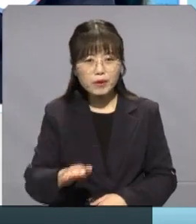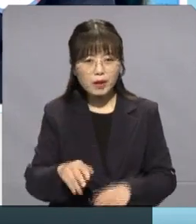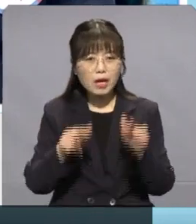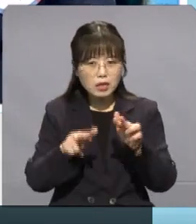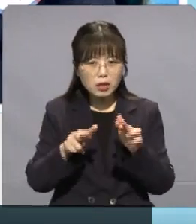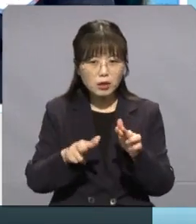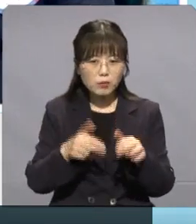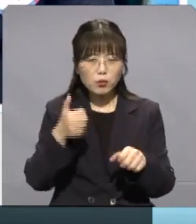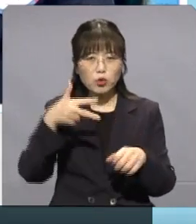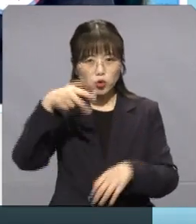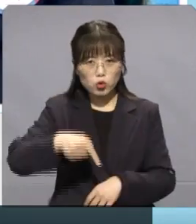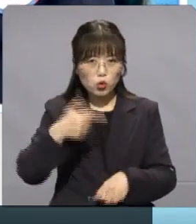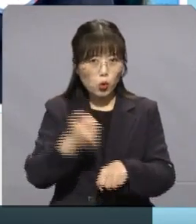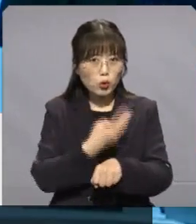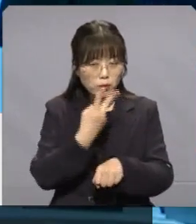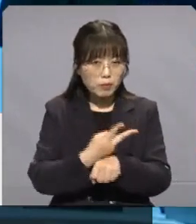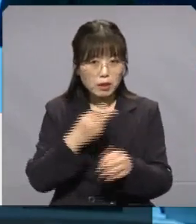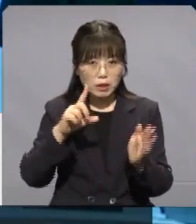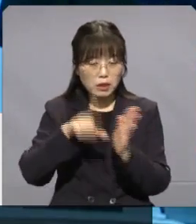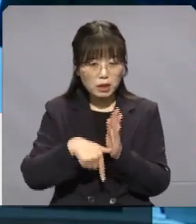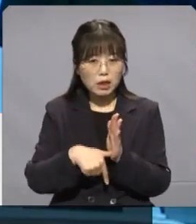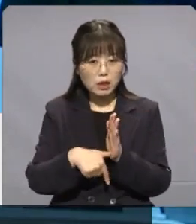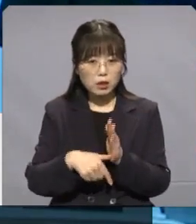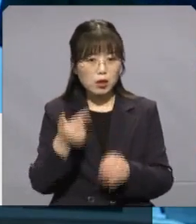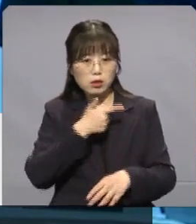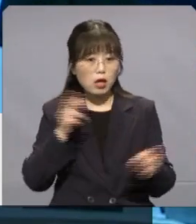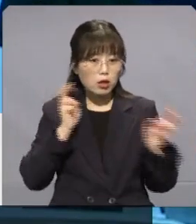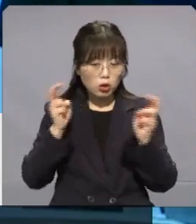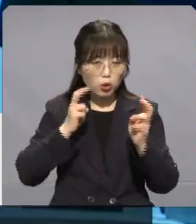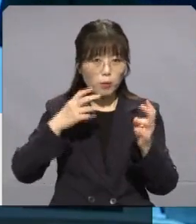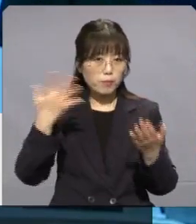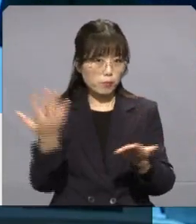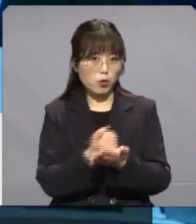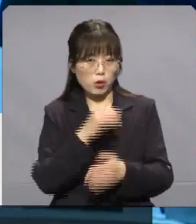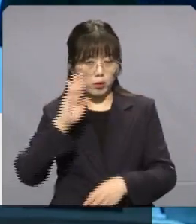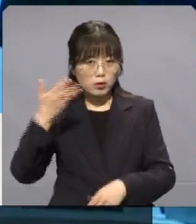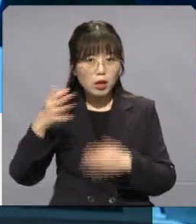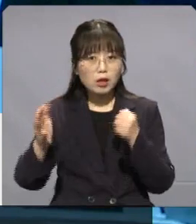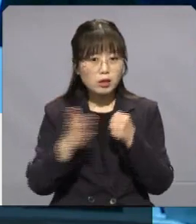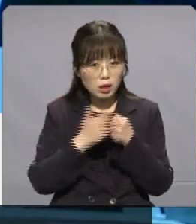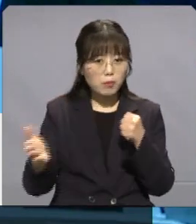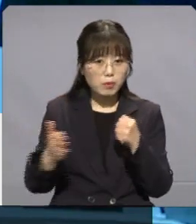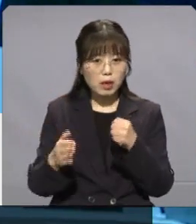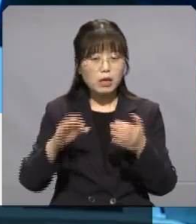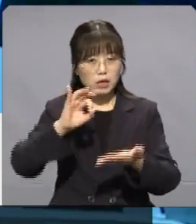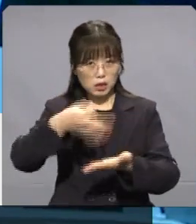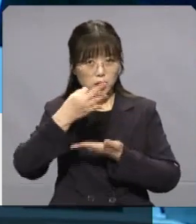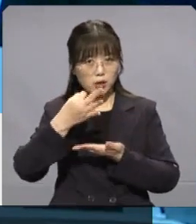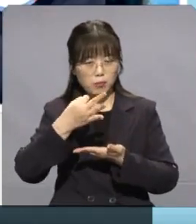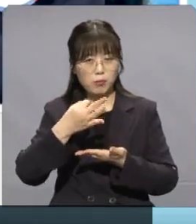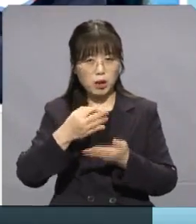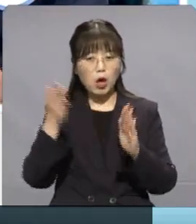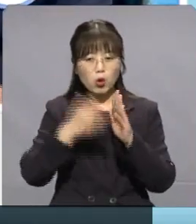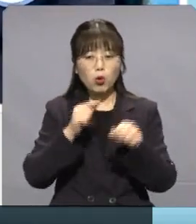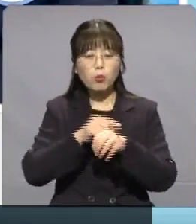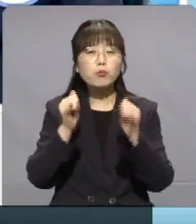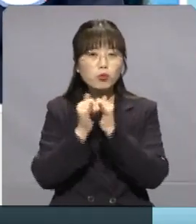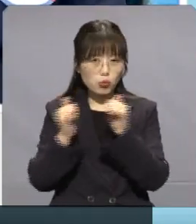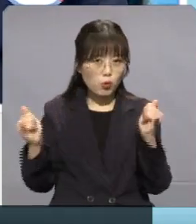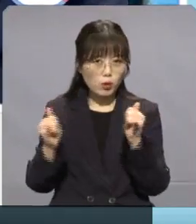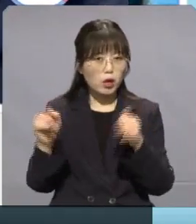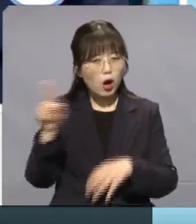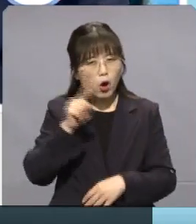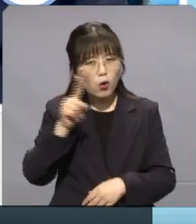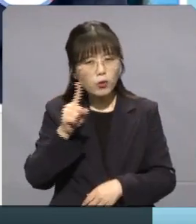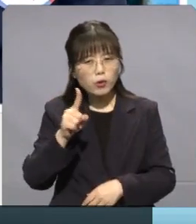이제 주 52시간제가 확립이 되면서 어느 정도 대기업 가면 다 그게 확립이 되니까 사실 그만큼 임금이 상대적으로 열악한 공무원에 대한